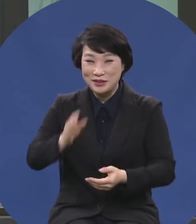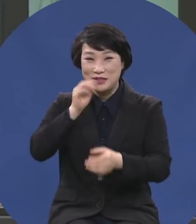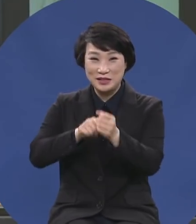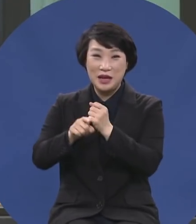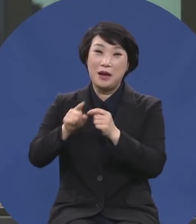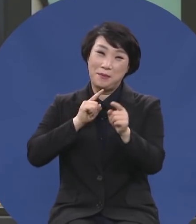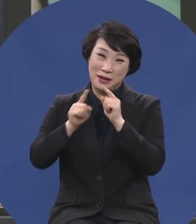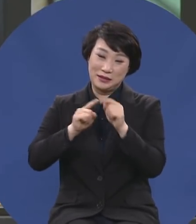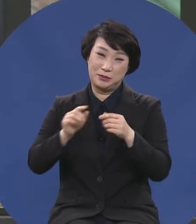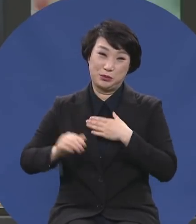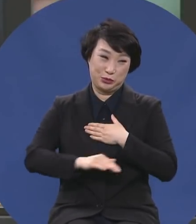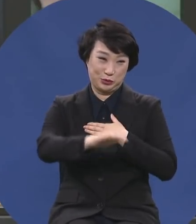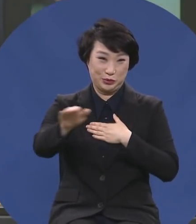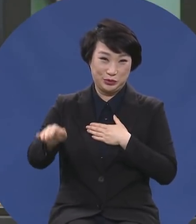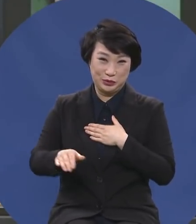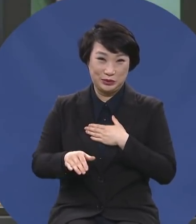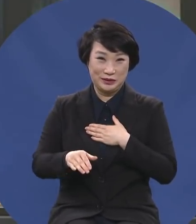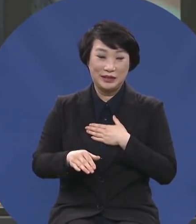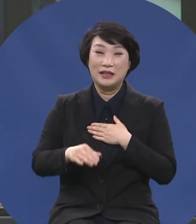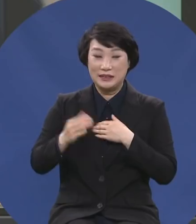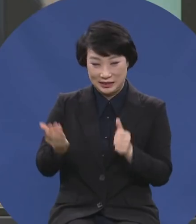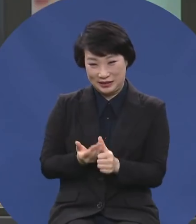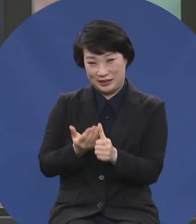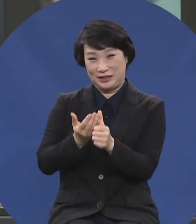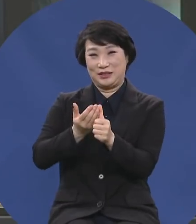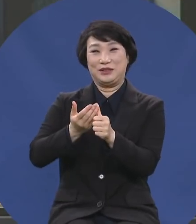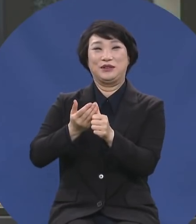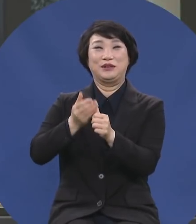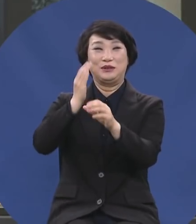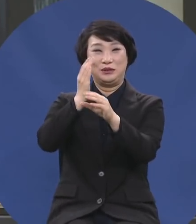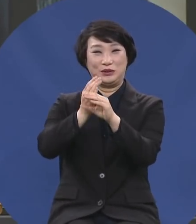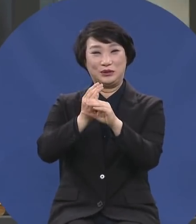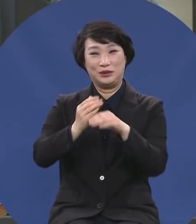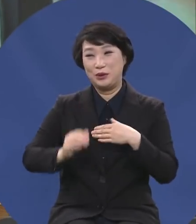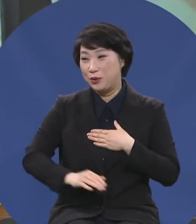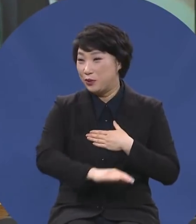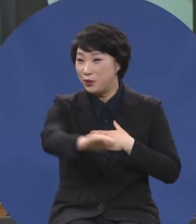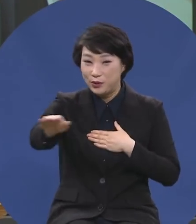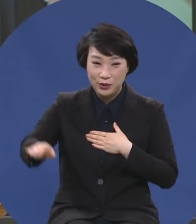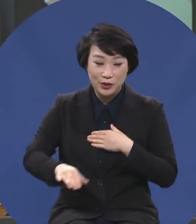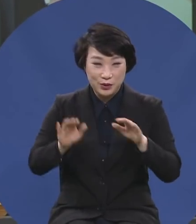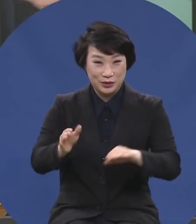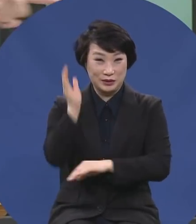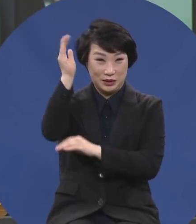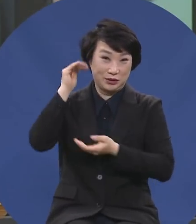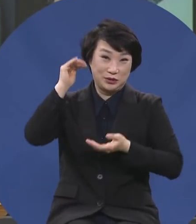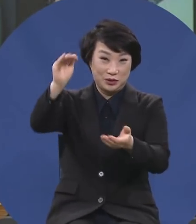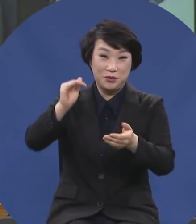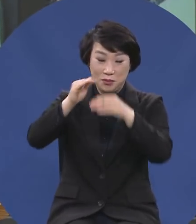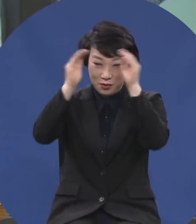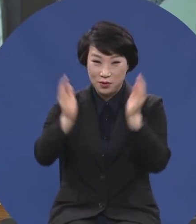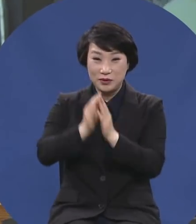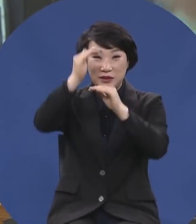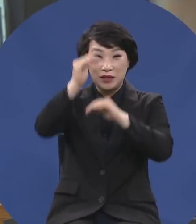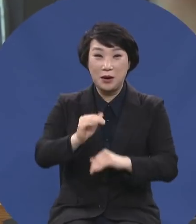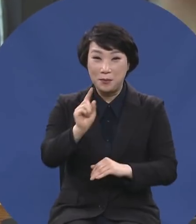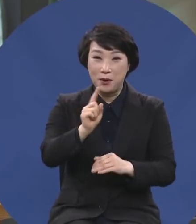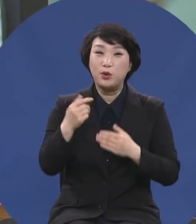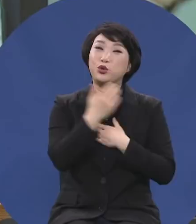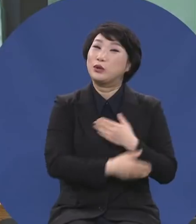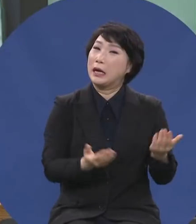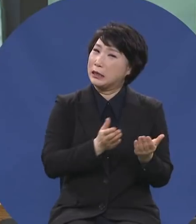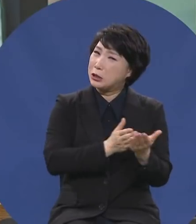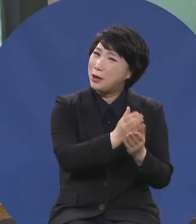말씀으로 우리를 양육하고 키워가시니, 오늘 또 전해주는 모든 말씀은 육의 것이